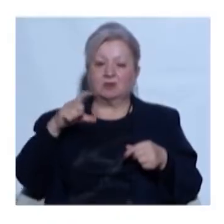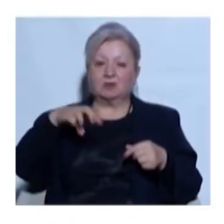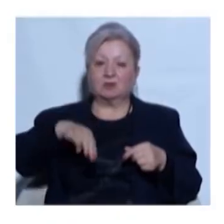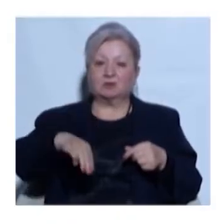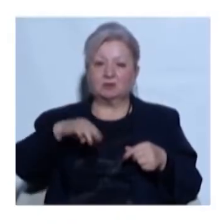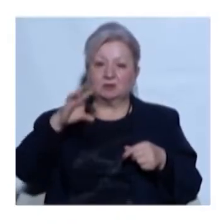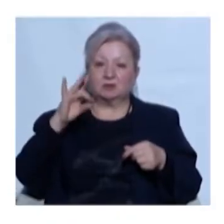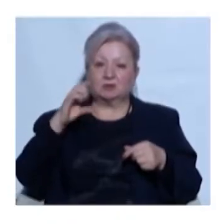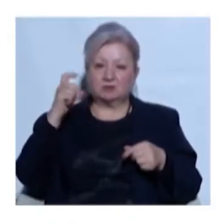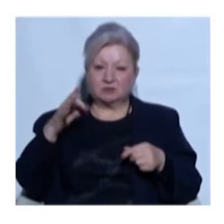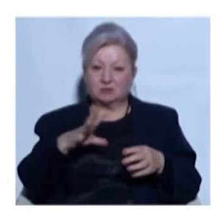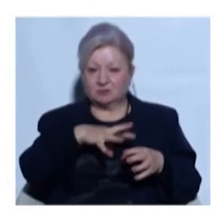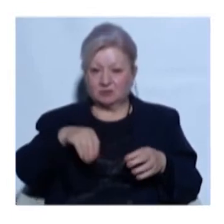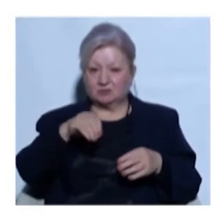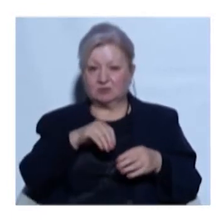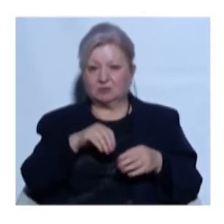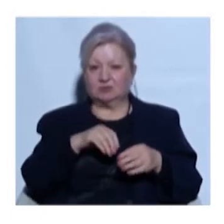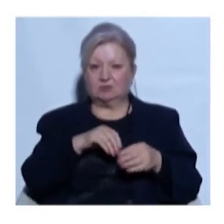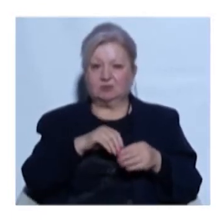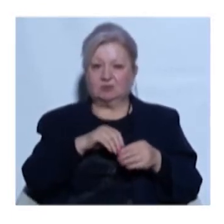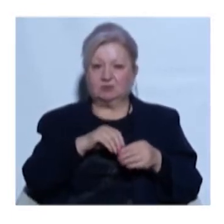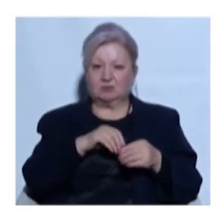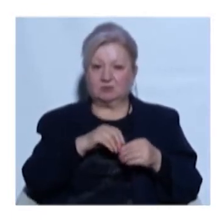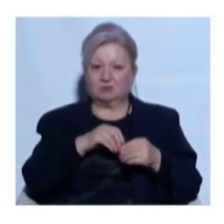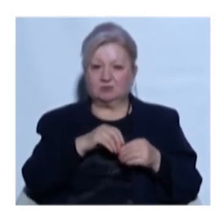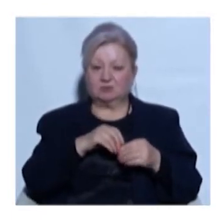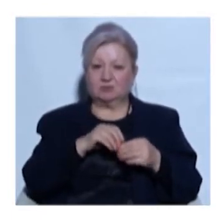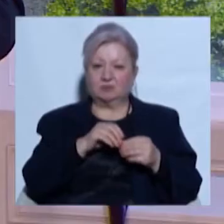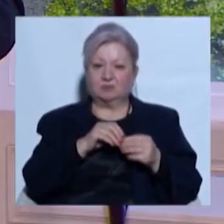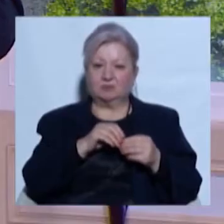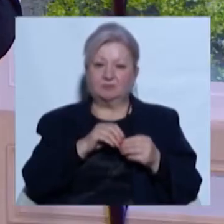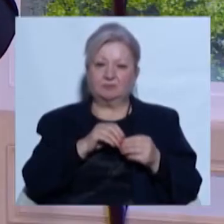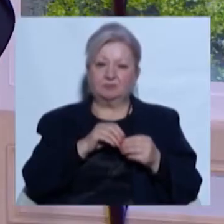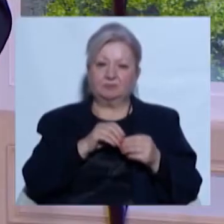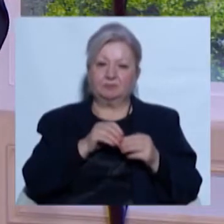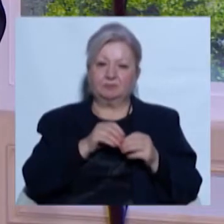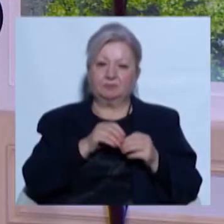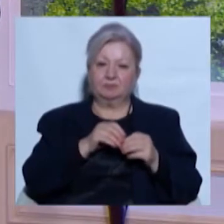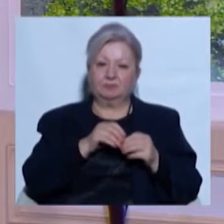ქვეყნისა ყველაფრის უქონელი და ყველაფრის მქონებელი